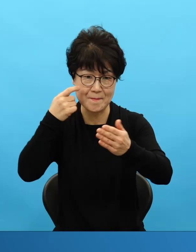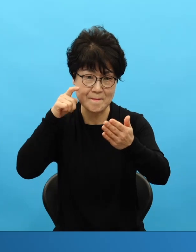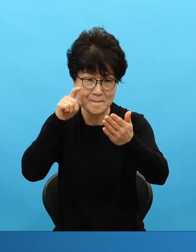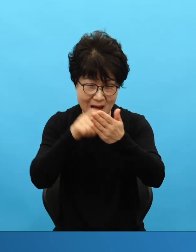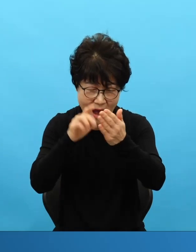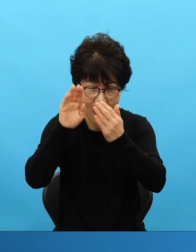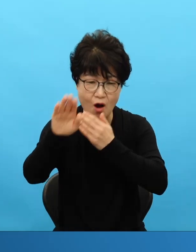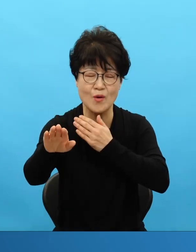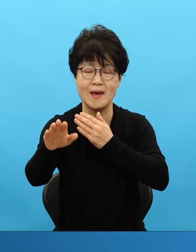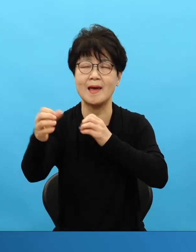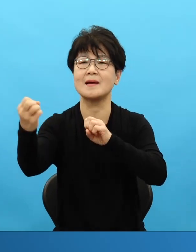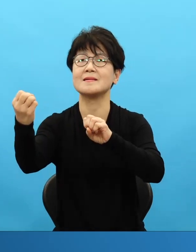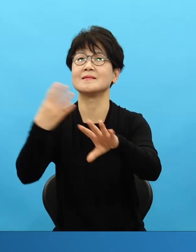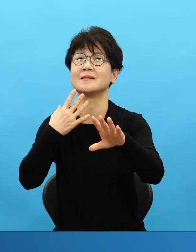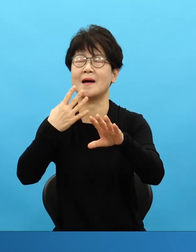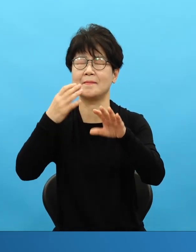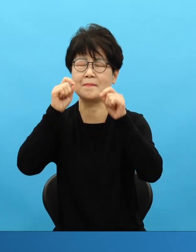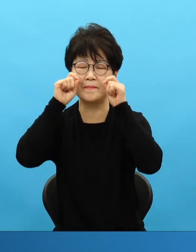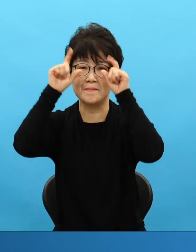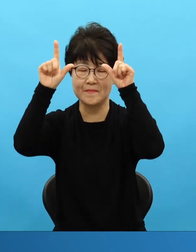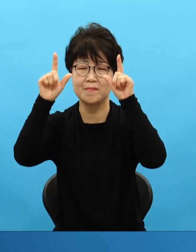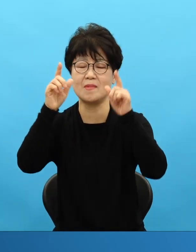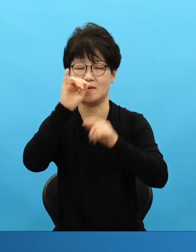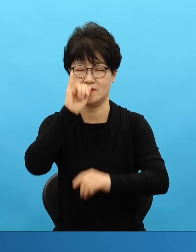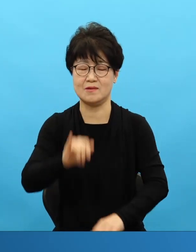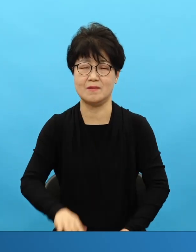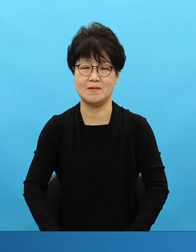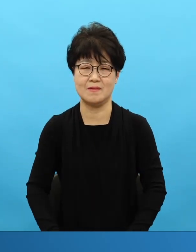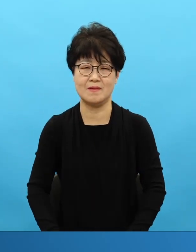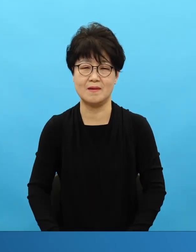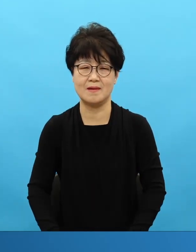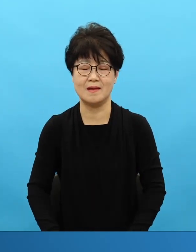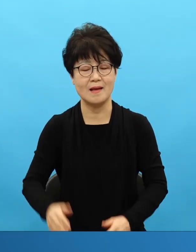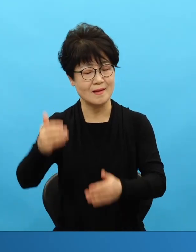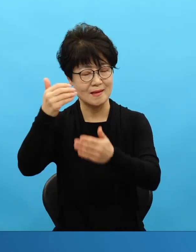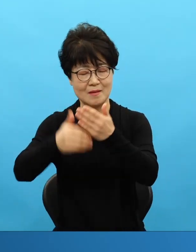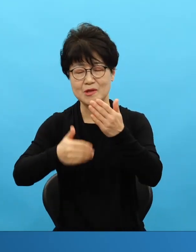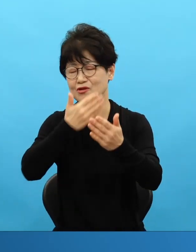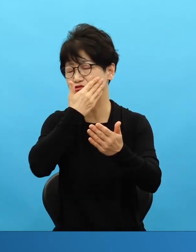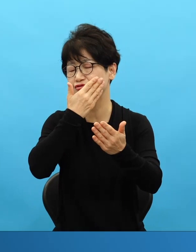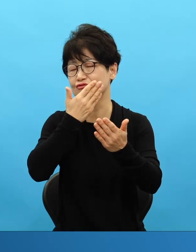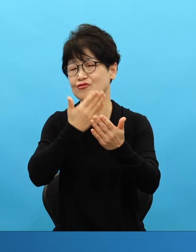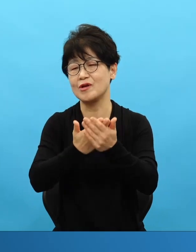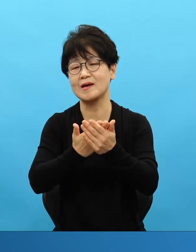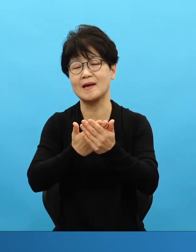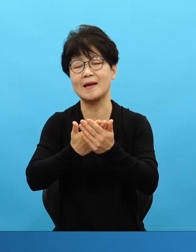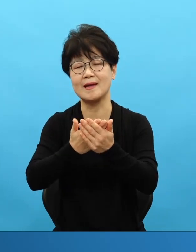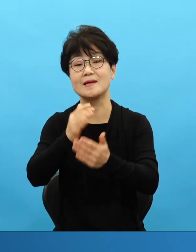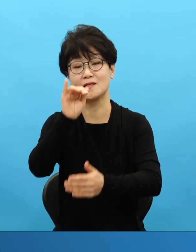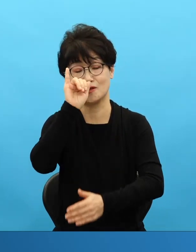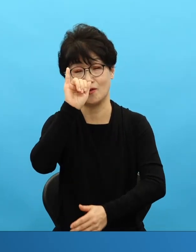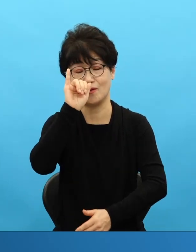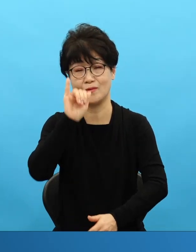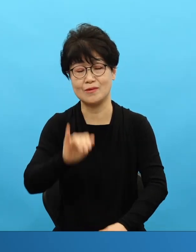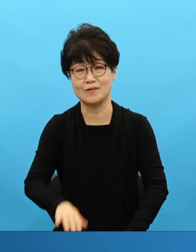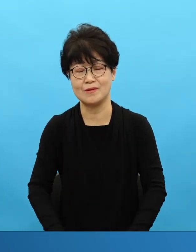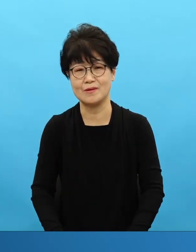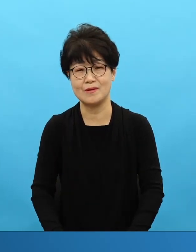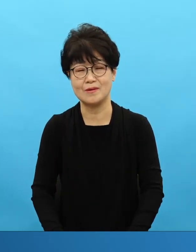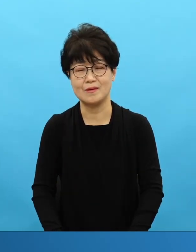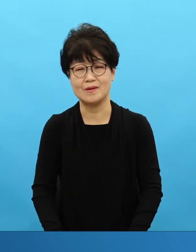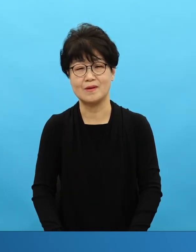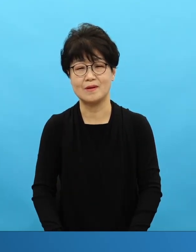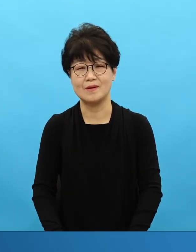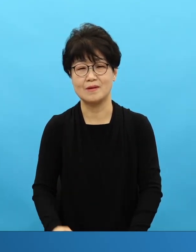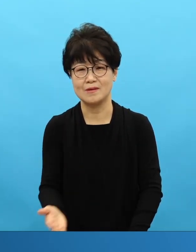received so many answers. 그러면 나머지 중요한 게 나오죠. And then the rest of the important things will come. 어떻게 기도하면 그냥 여러분들이 아침에 눈